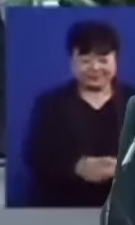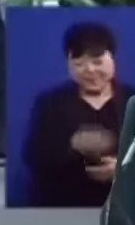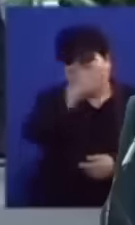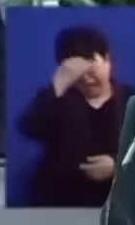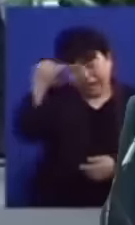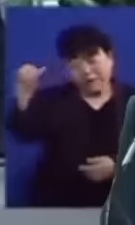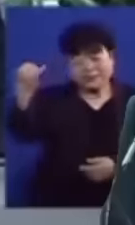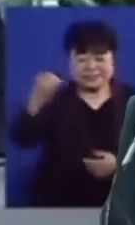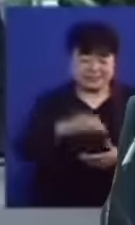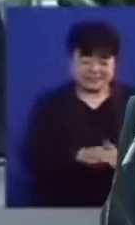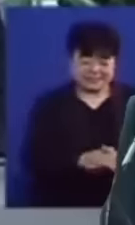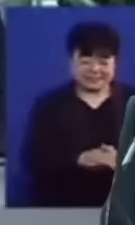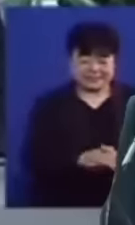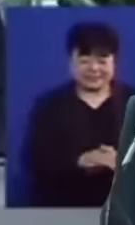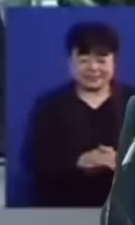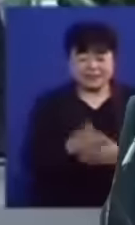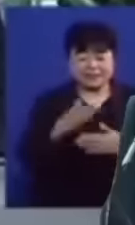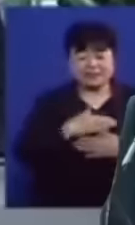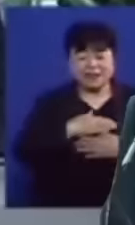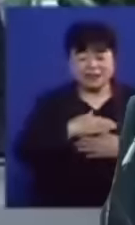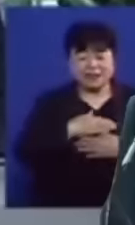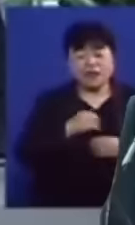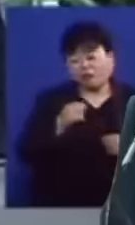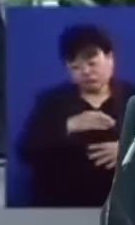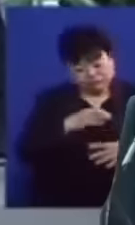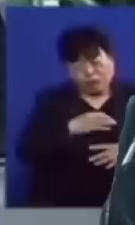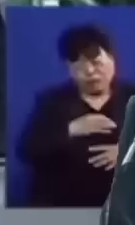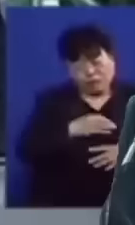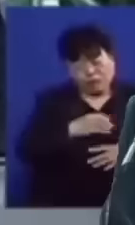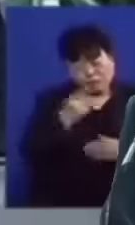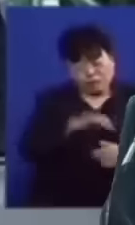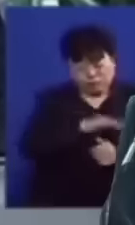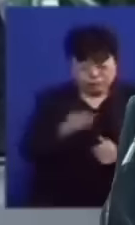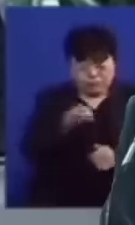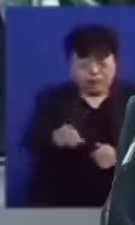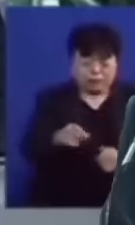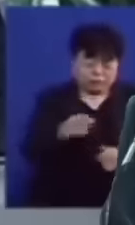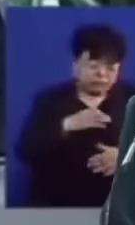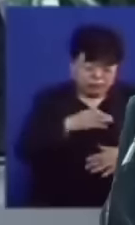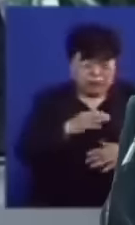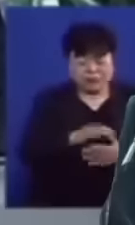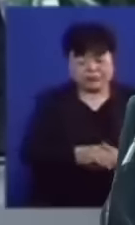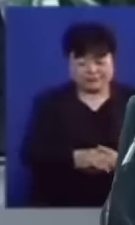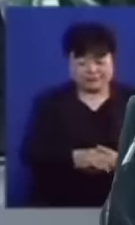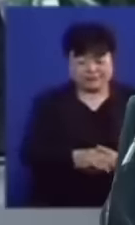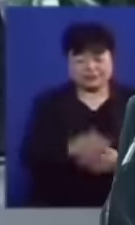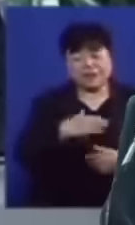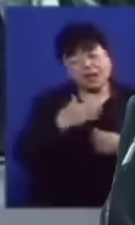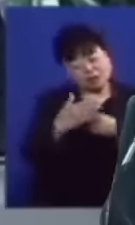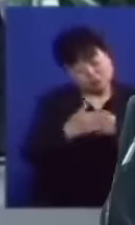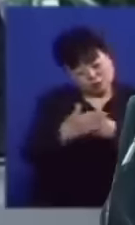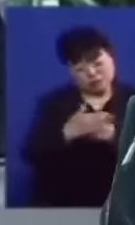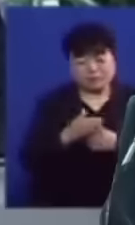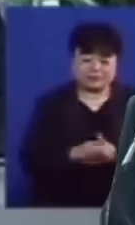할머니에게 할머니 나 너무 겁이 나서 여기 오기가 힘들어 날 좀 도와줘.